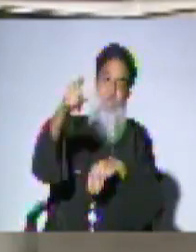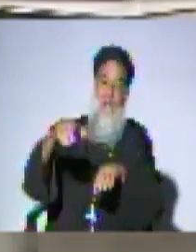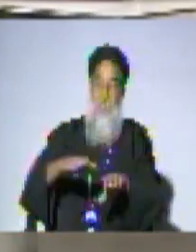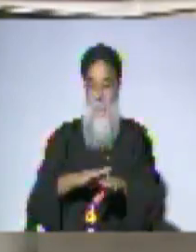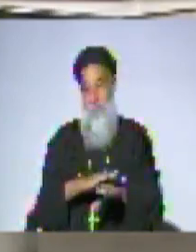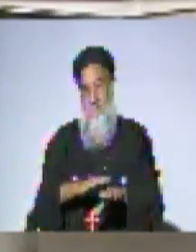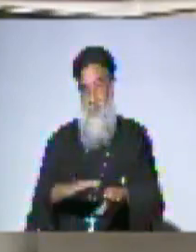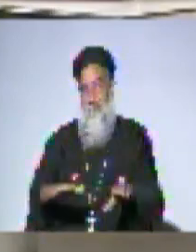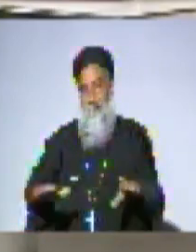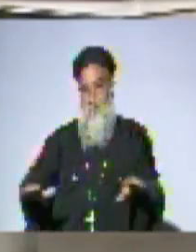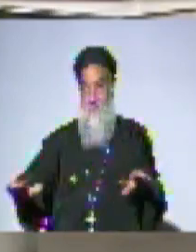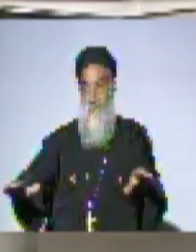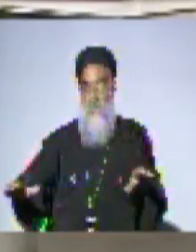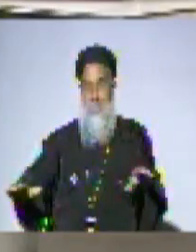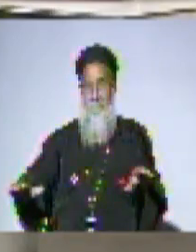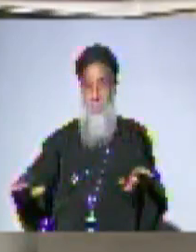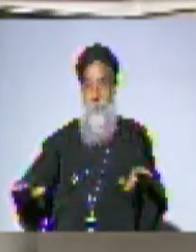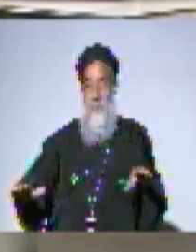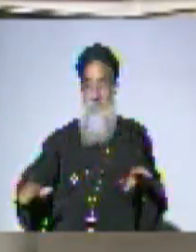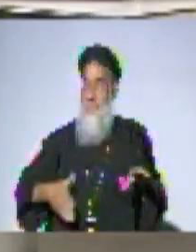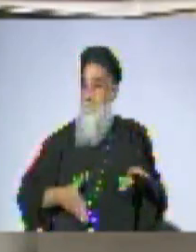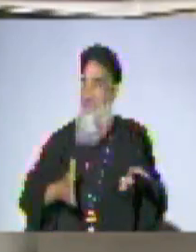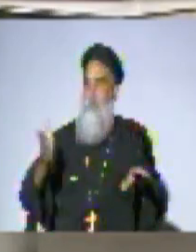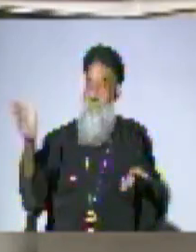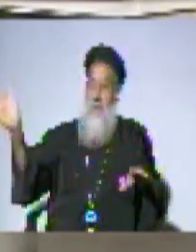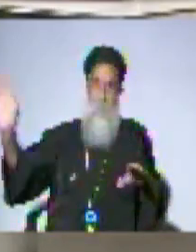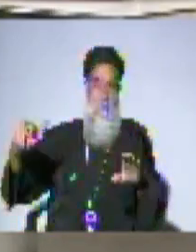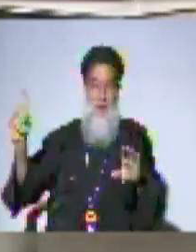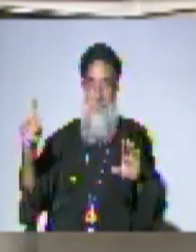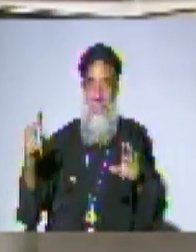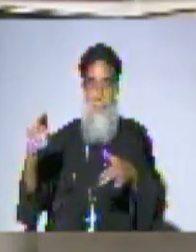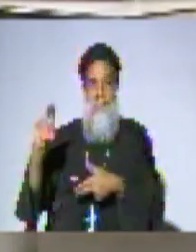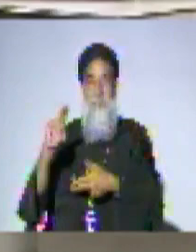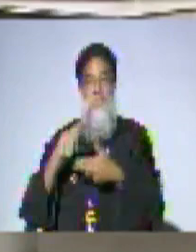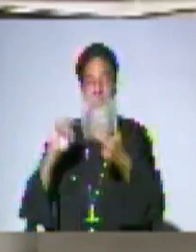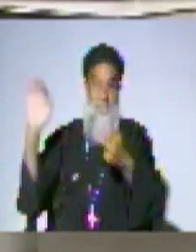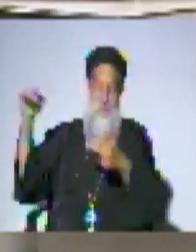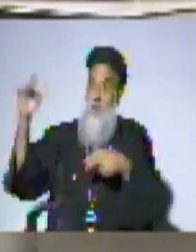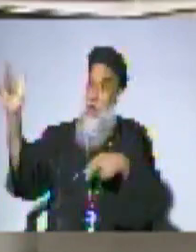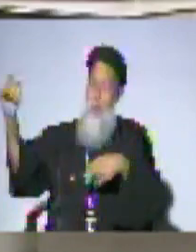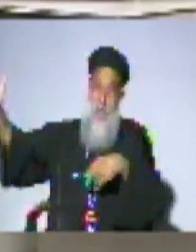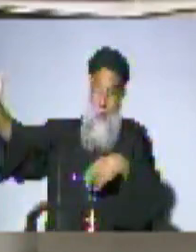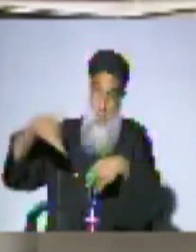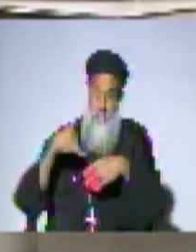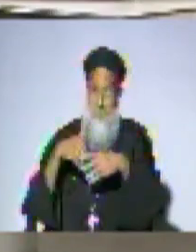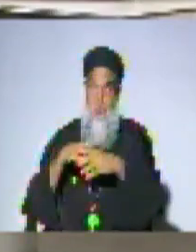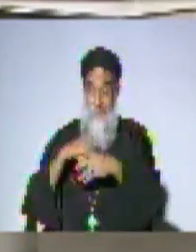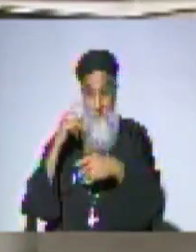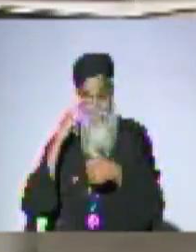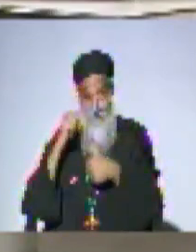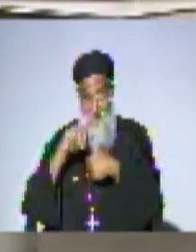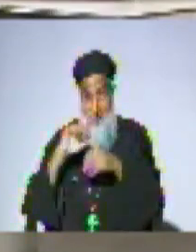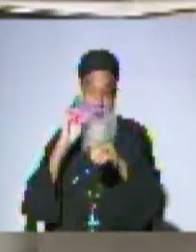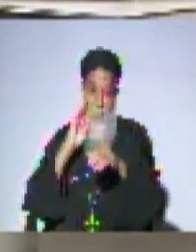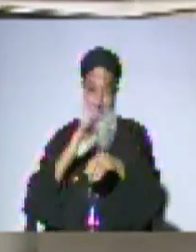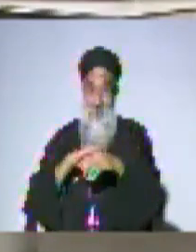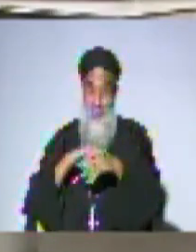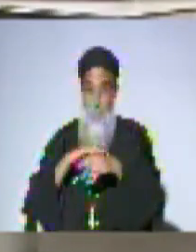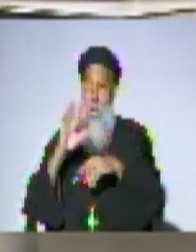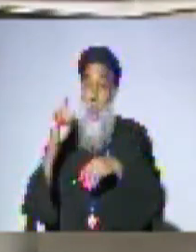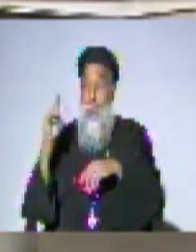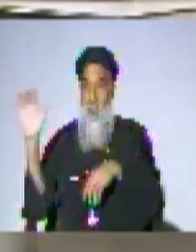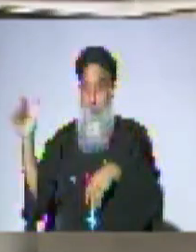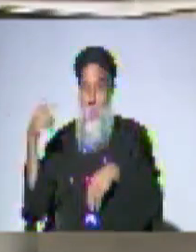أرض الواقع ما سمحتلوش إنه يروح. لكن لما جم إخواته بقى وجابوا